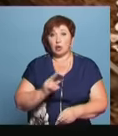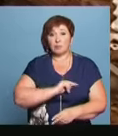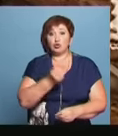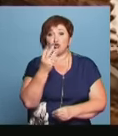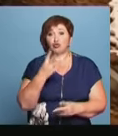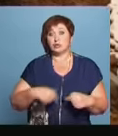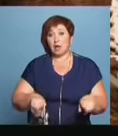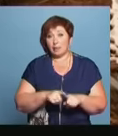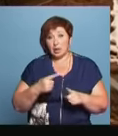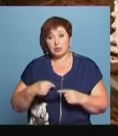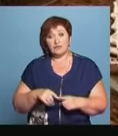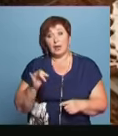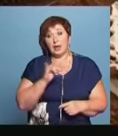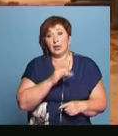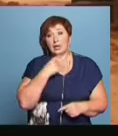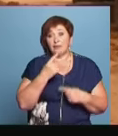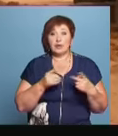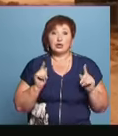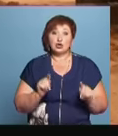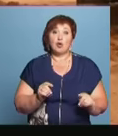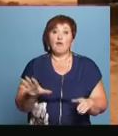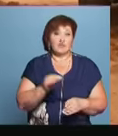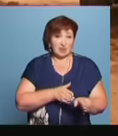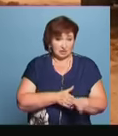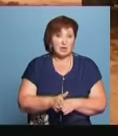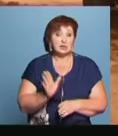объектах идут четко по графику. К ноябрю все трассы